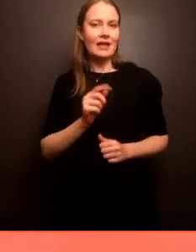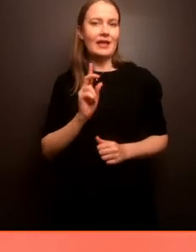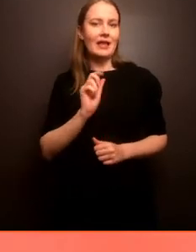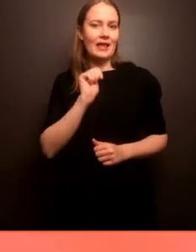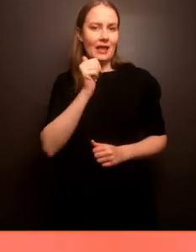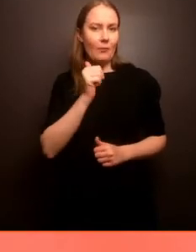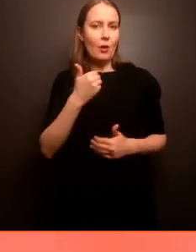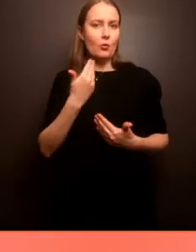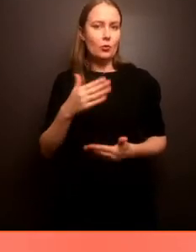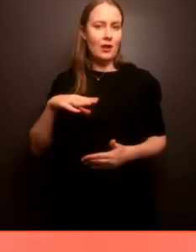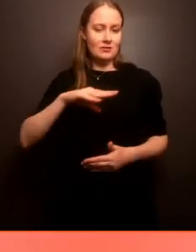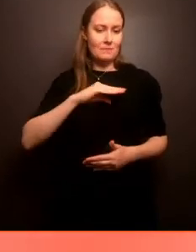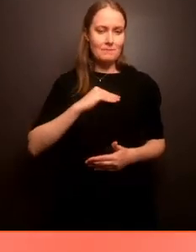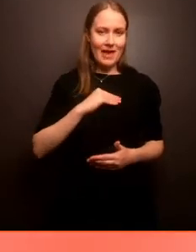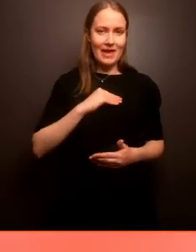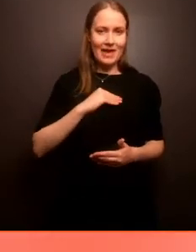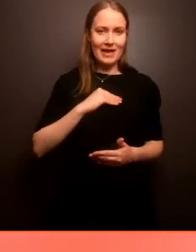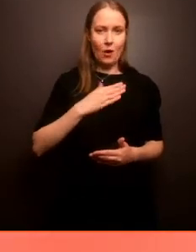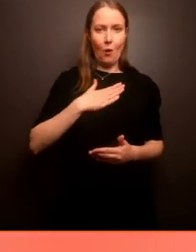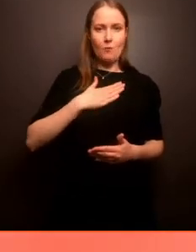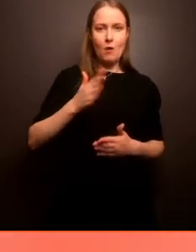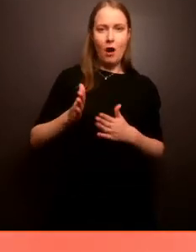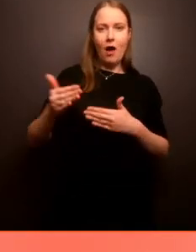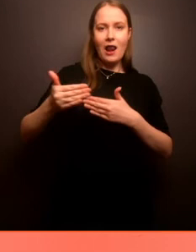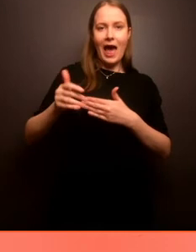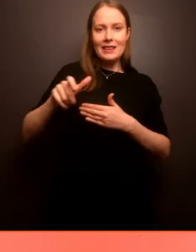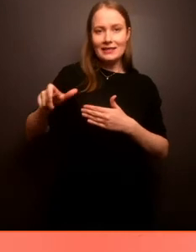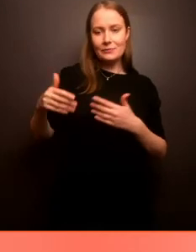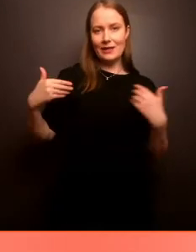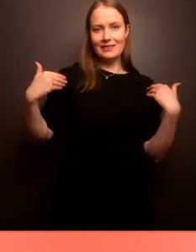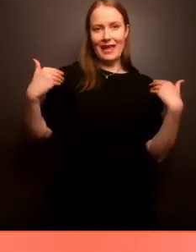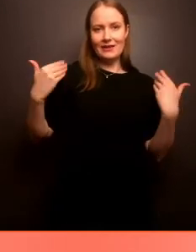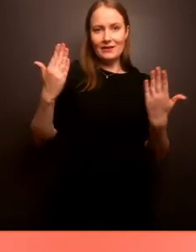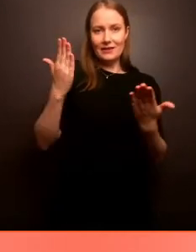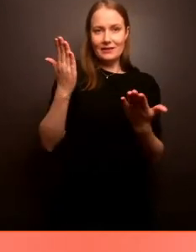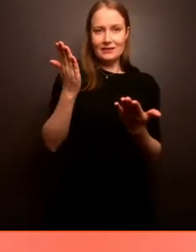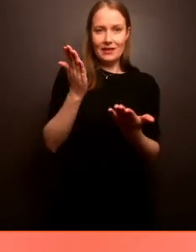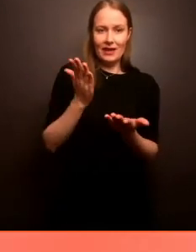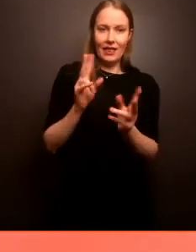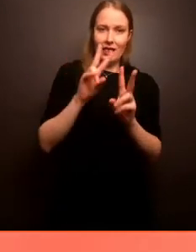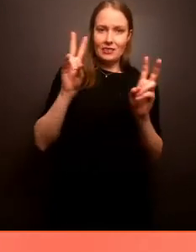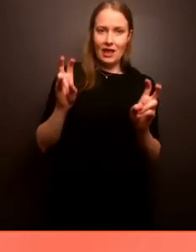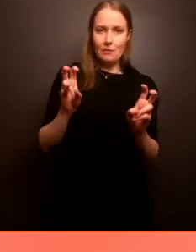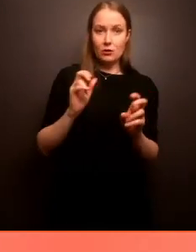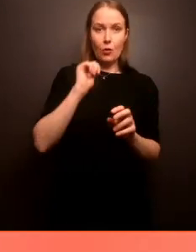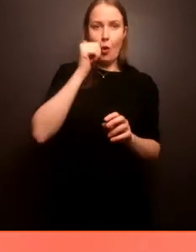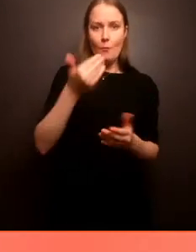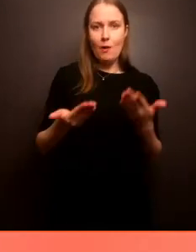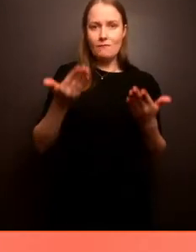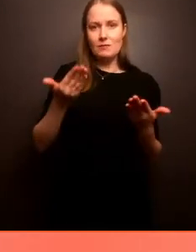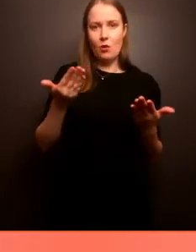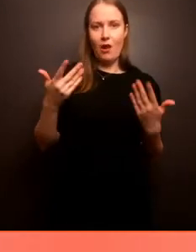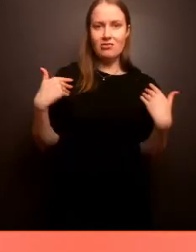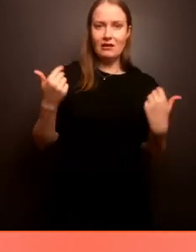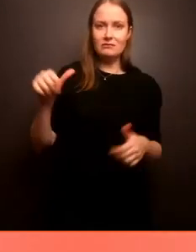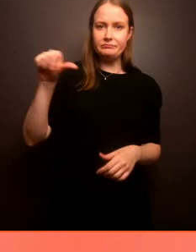meil, kuidas läheb meie lähedastel, terviseteemad, kas mul homme üldse ongi veel töö. Ja need